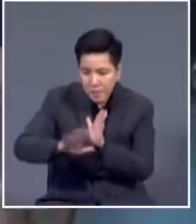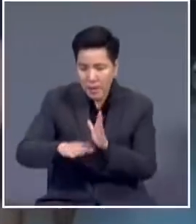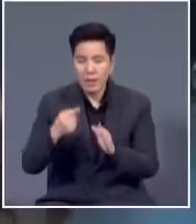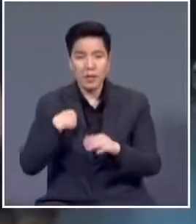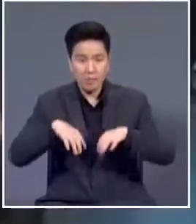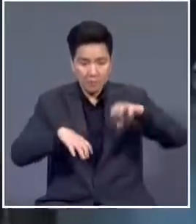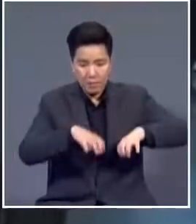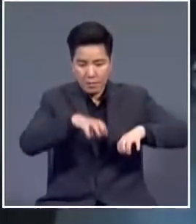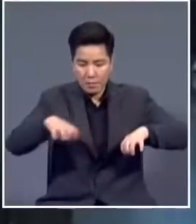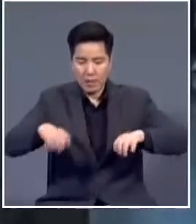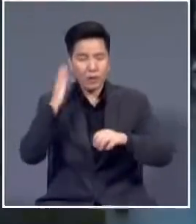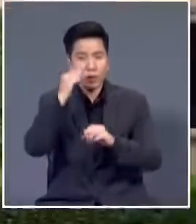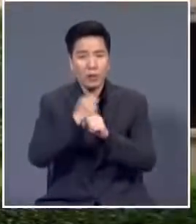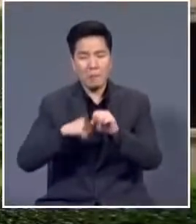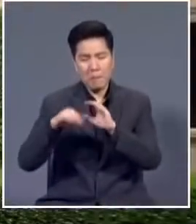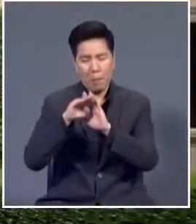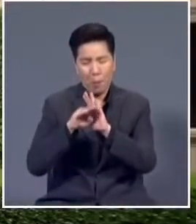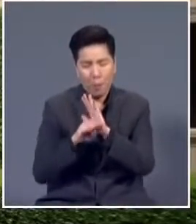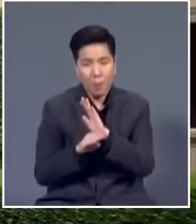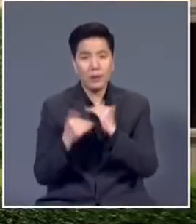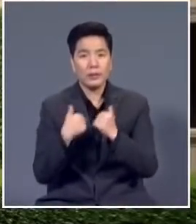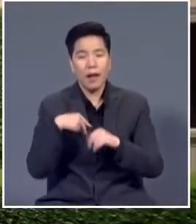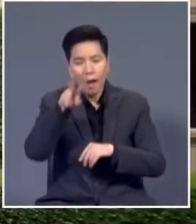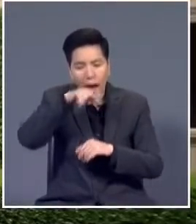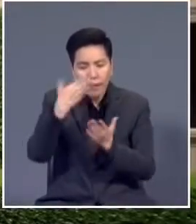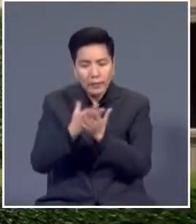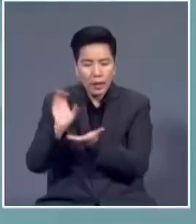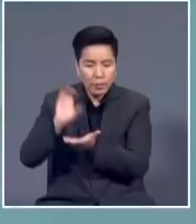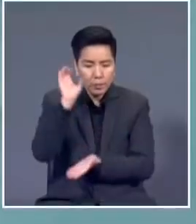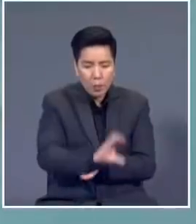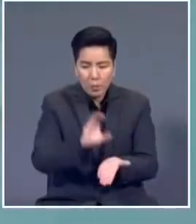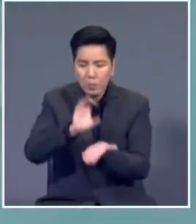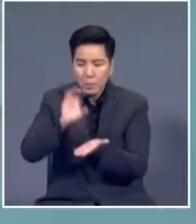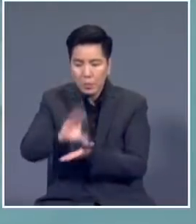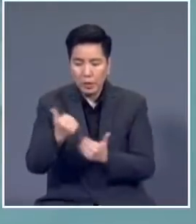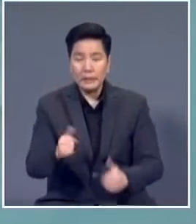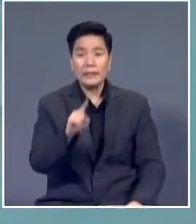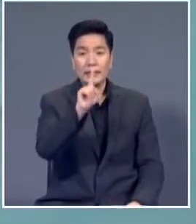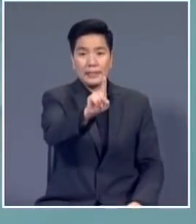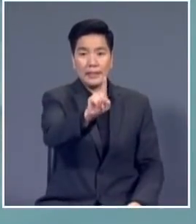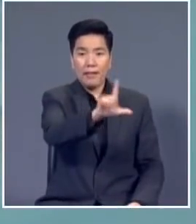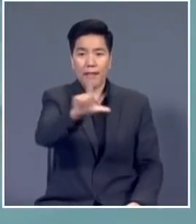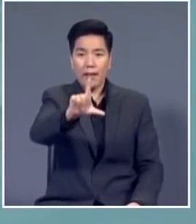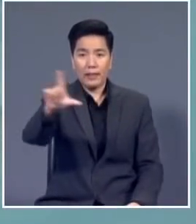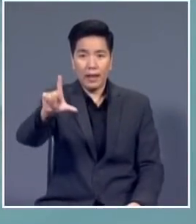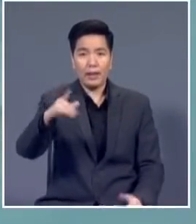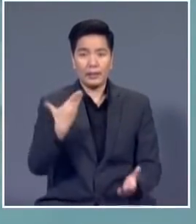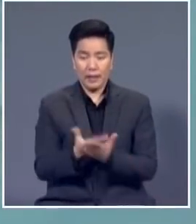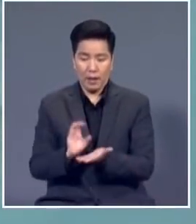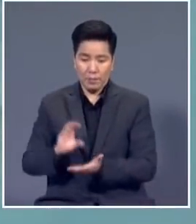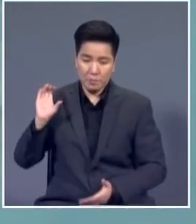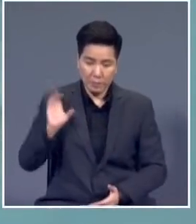สารหลังที่3ตามลำดับนะครับสำหรับการจัดหาแหล่งวงเงินลงทุนเบื้องต้นนั้นประมาณ1 ล้านล้านบาทจากงบประมาณแผ่นดินประม